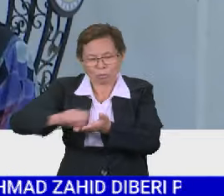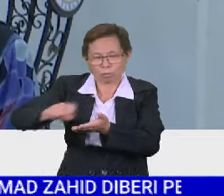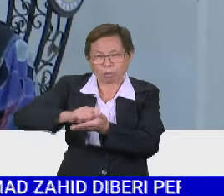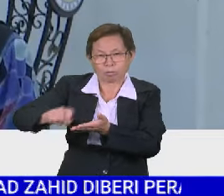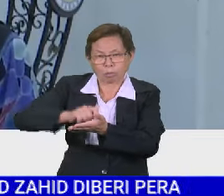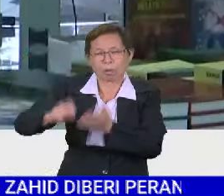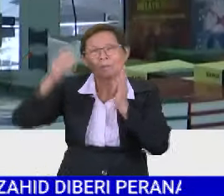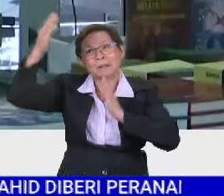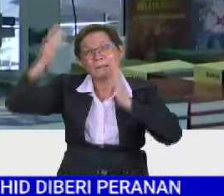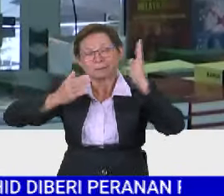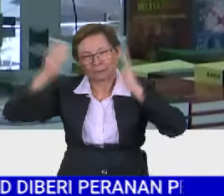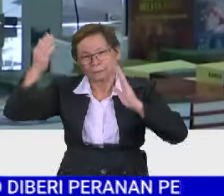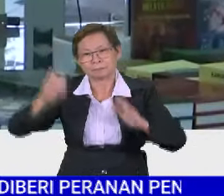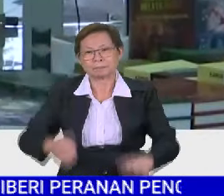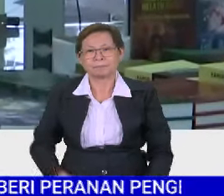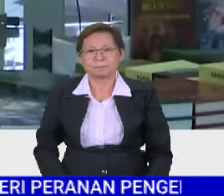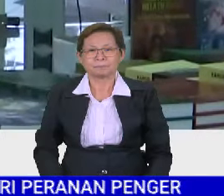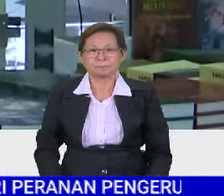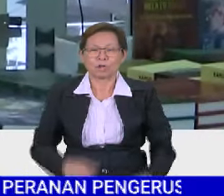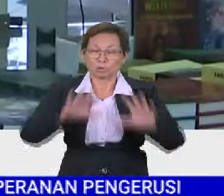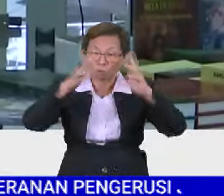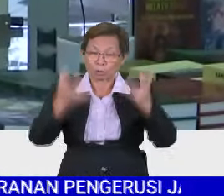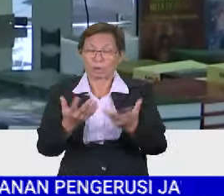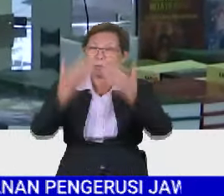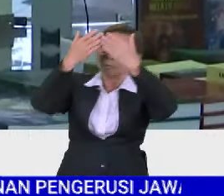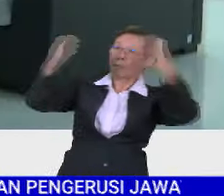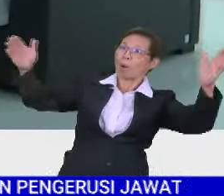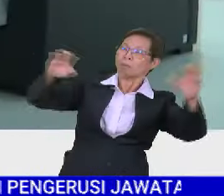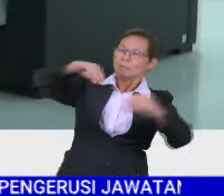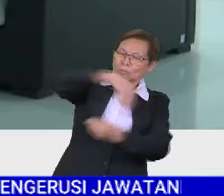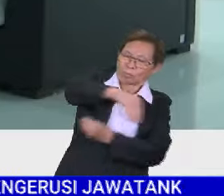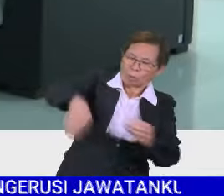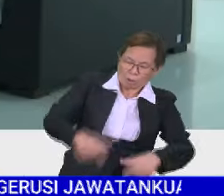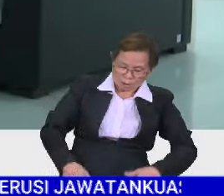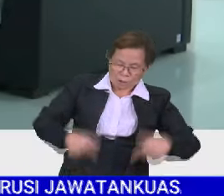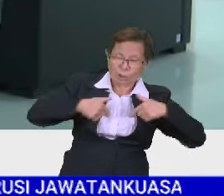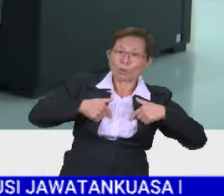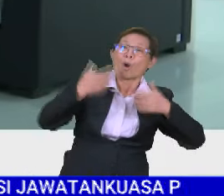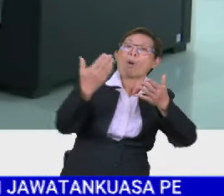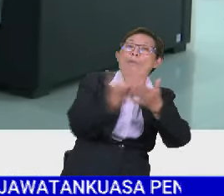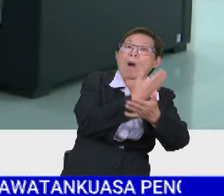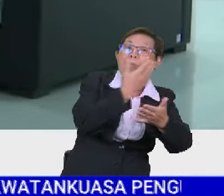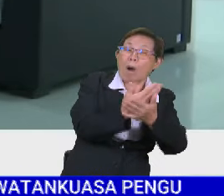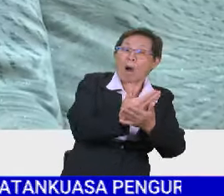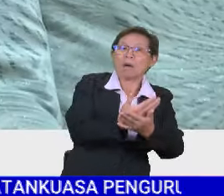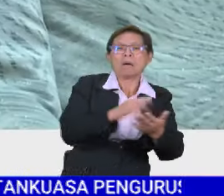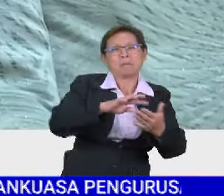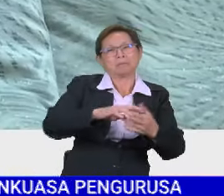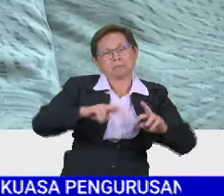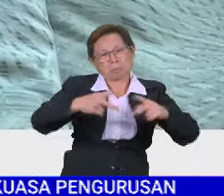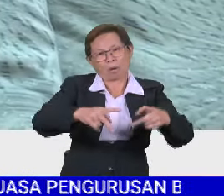oleh tempatnya dunia kini terdedah dengan peralihan gaya hidup generasi baru yang turut menyebabkan